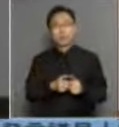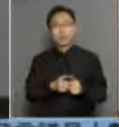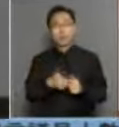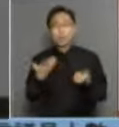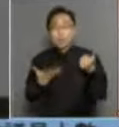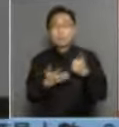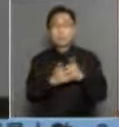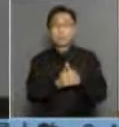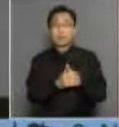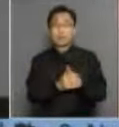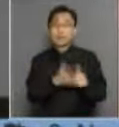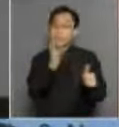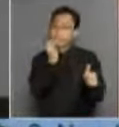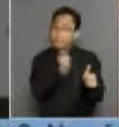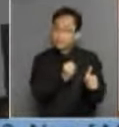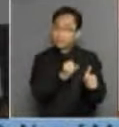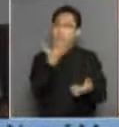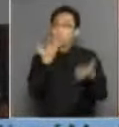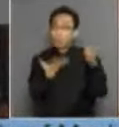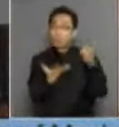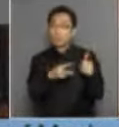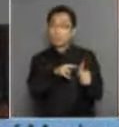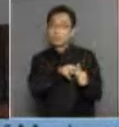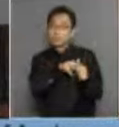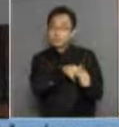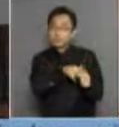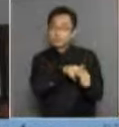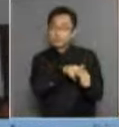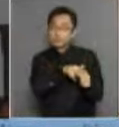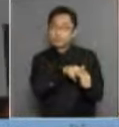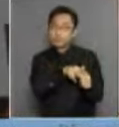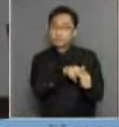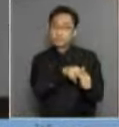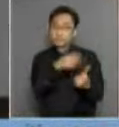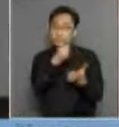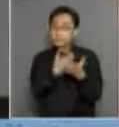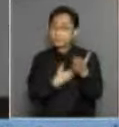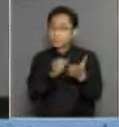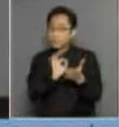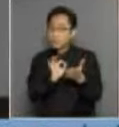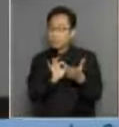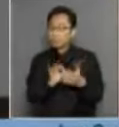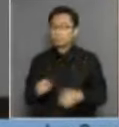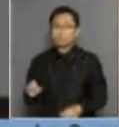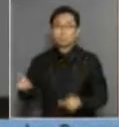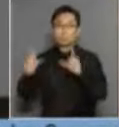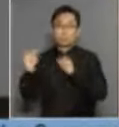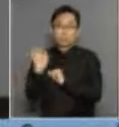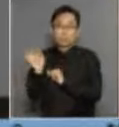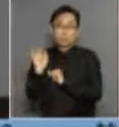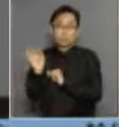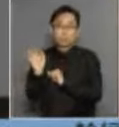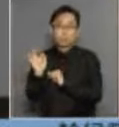衡或者約制佢嘅呢啲咁嘅机制呢？冇嘅。